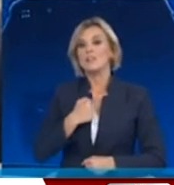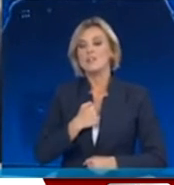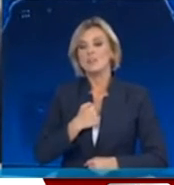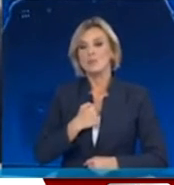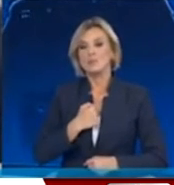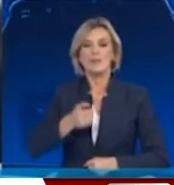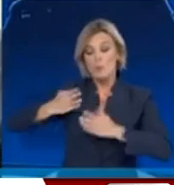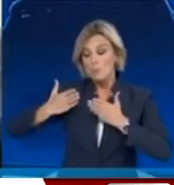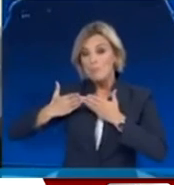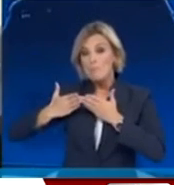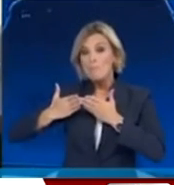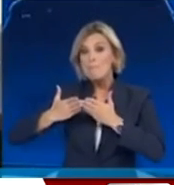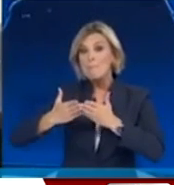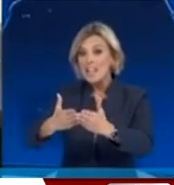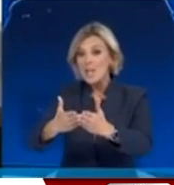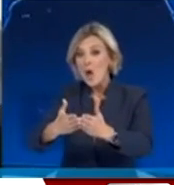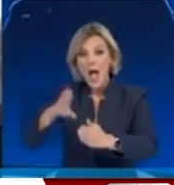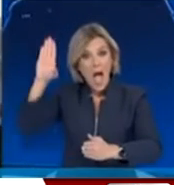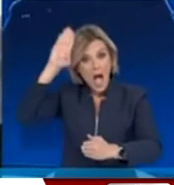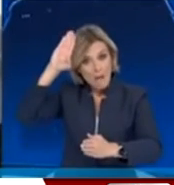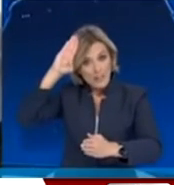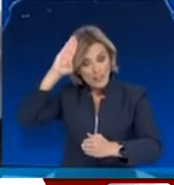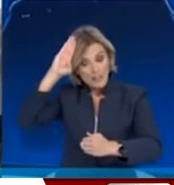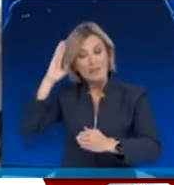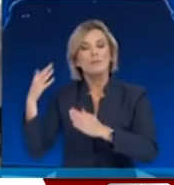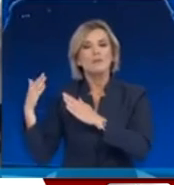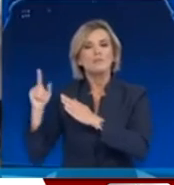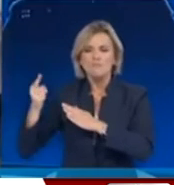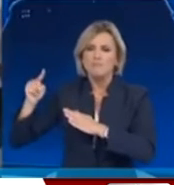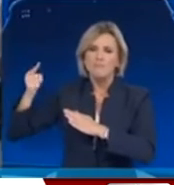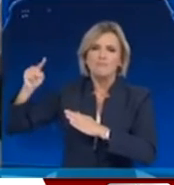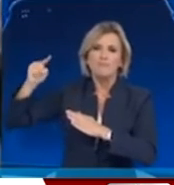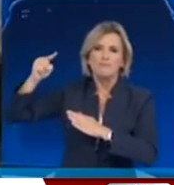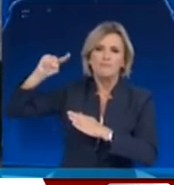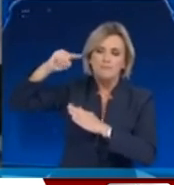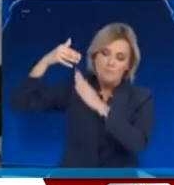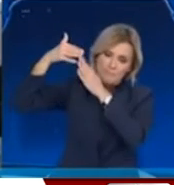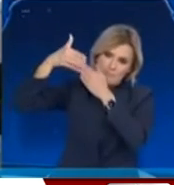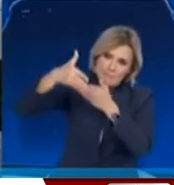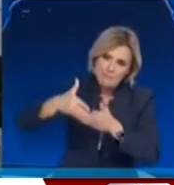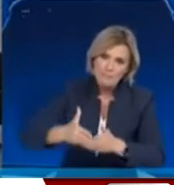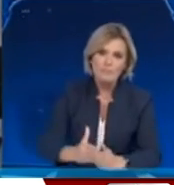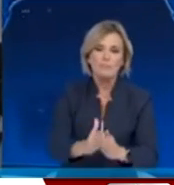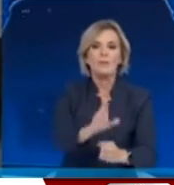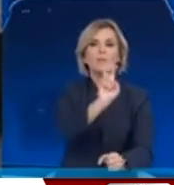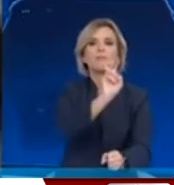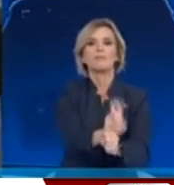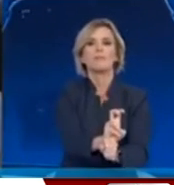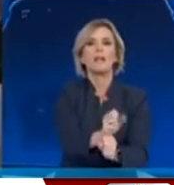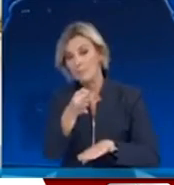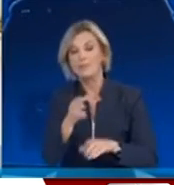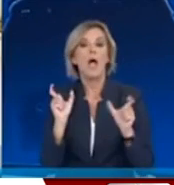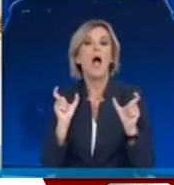Σαλαμής και σε αμερικανικά ταχύπλοα σκάφη που βρίσκονται στην ναυτική βάση στο Μαράθι. Ακολούθησε διευρυμένη